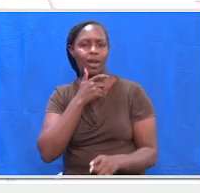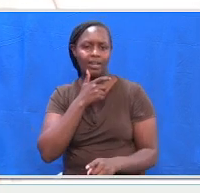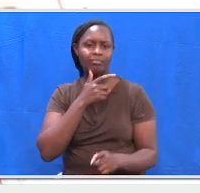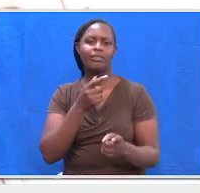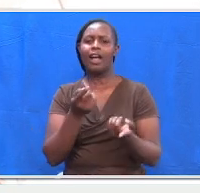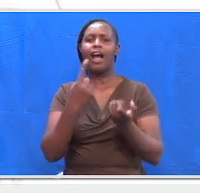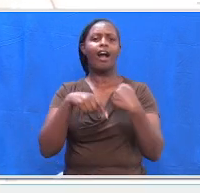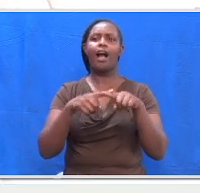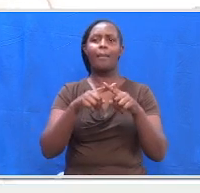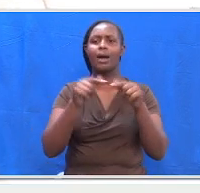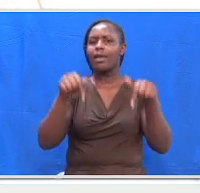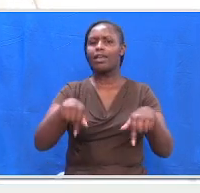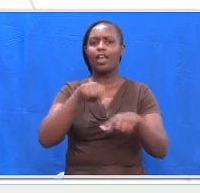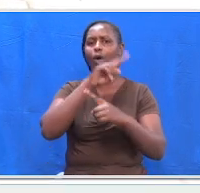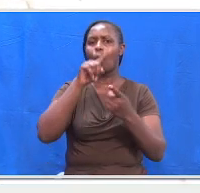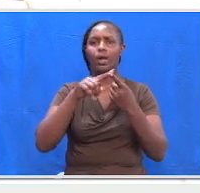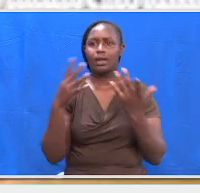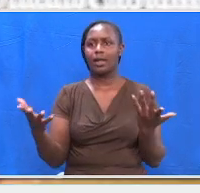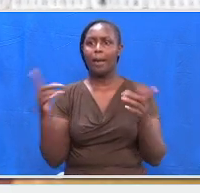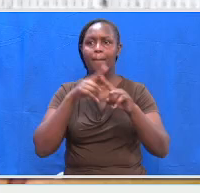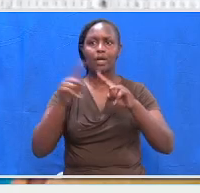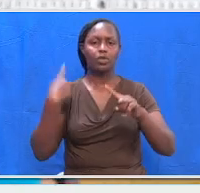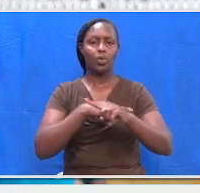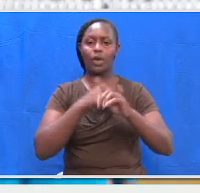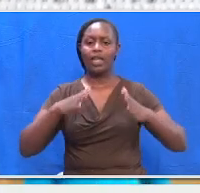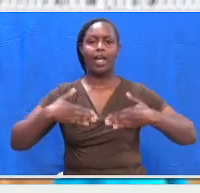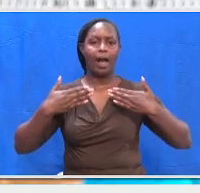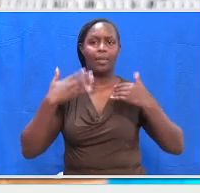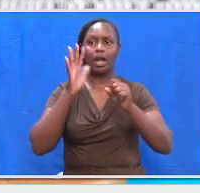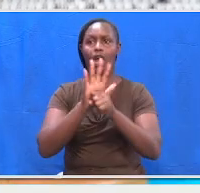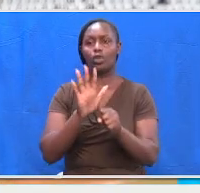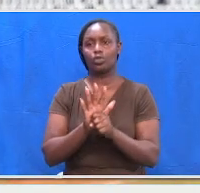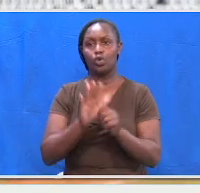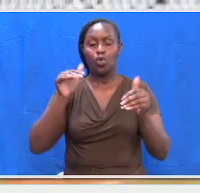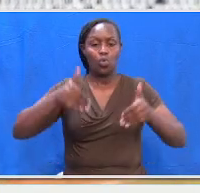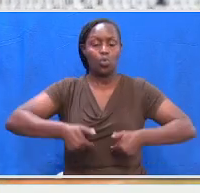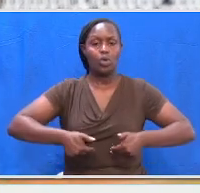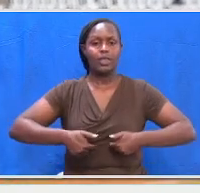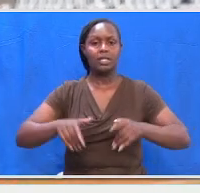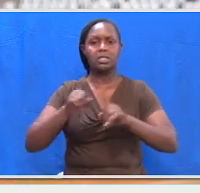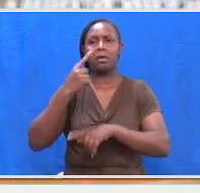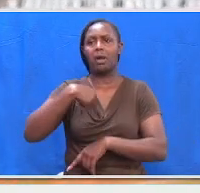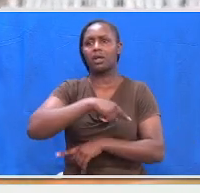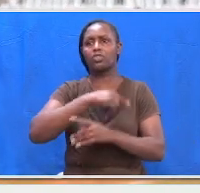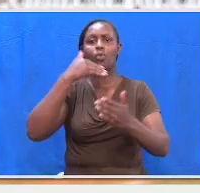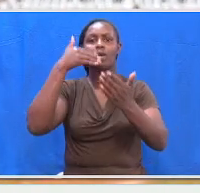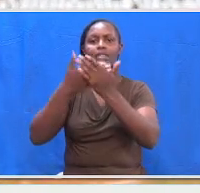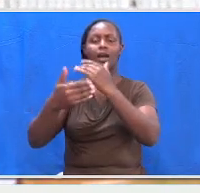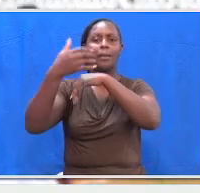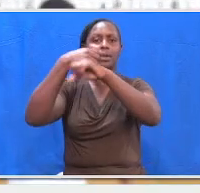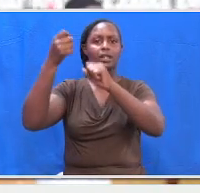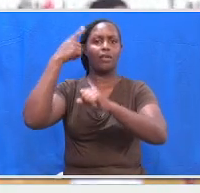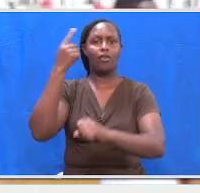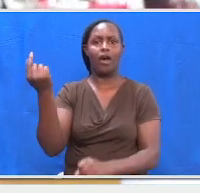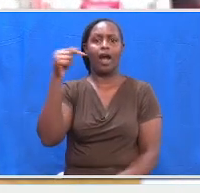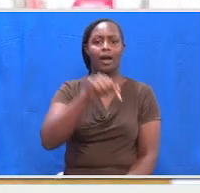hivyo uliposikia kwa iko kwetu umefurahia. Vijana wadogo kama sisi twashukuru Rais kuja huku kwetu. Tuona venye amekuja